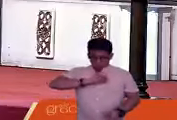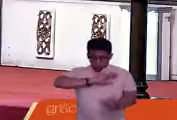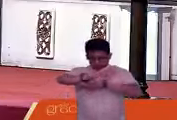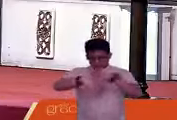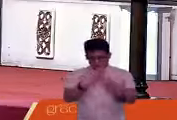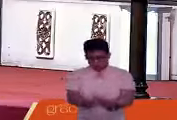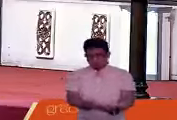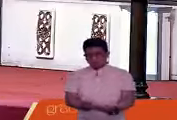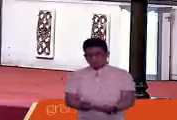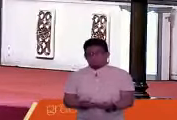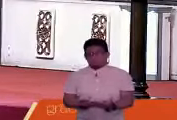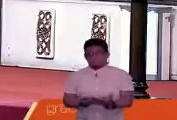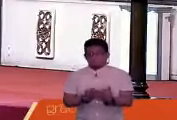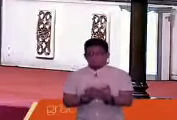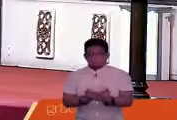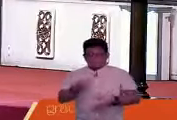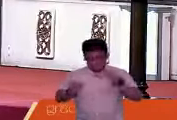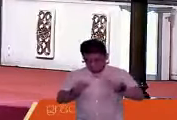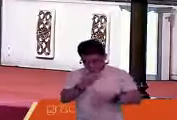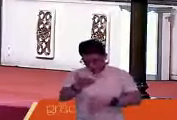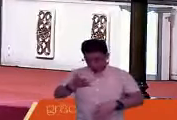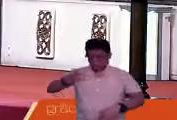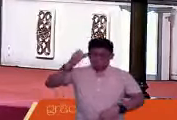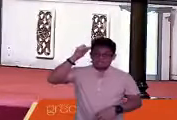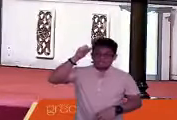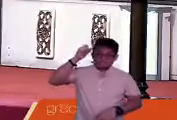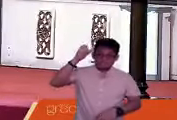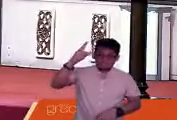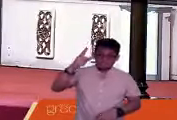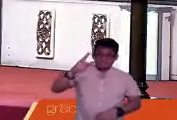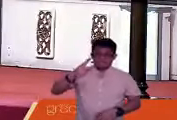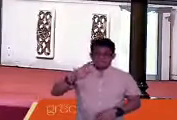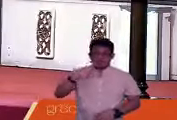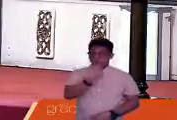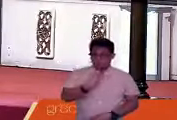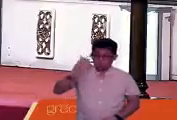nakasabot ka, kung kinsa ang imong amahan, di ka kuyawan.